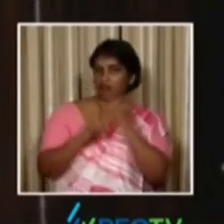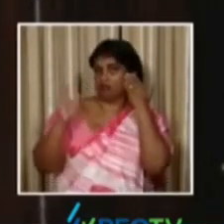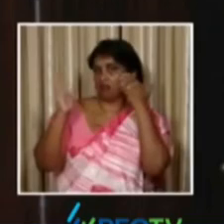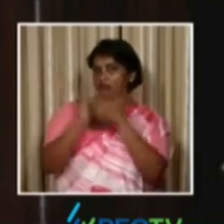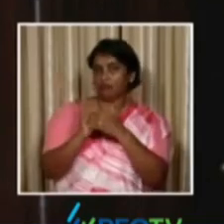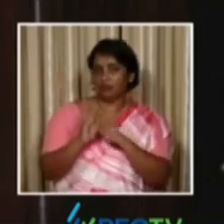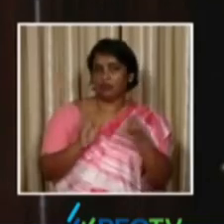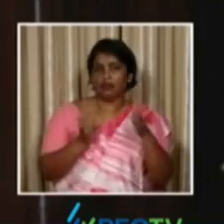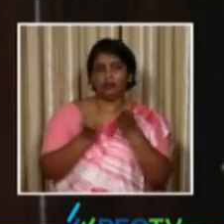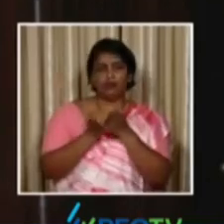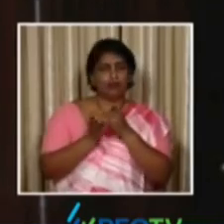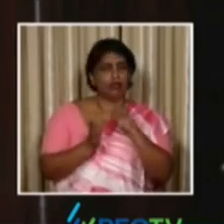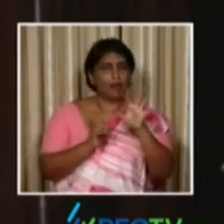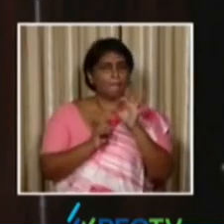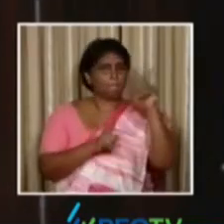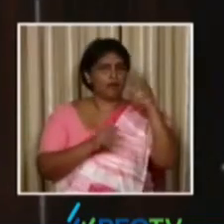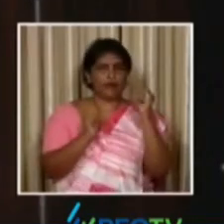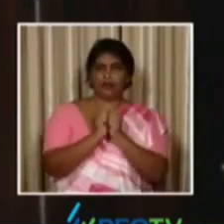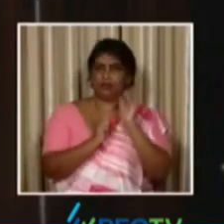आधिहत्मल